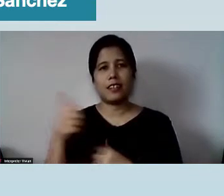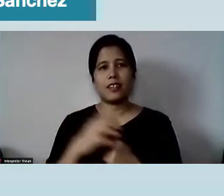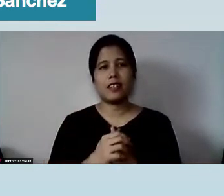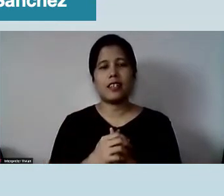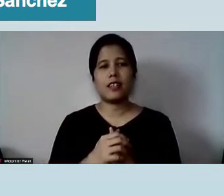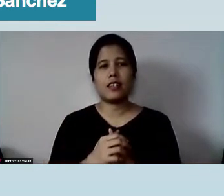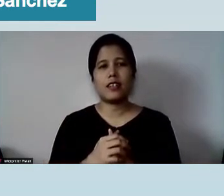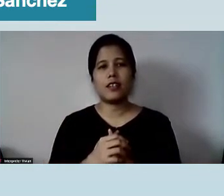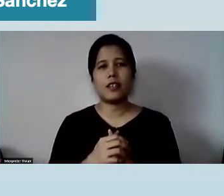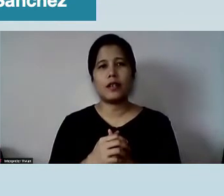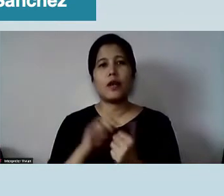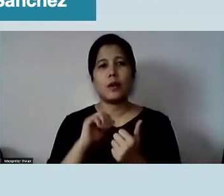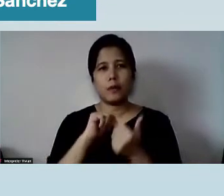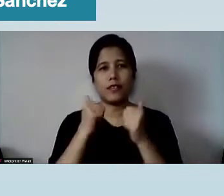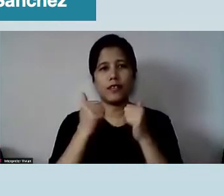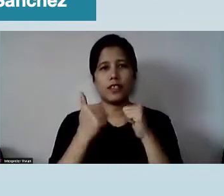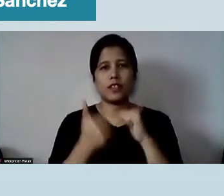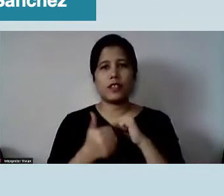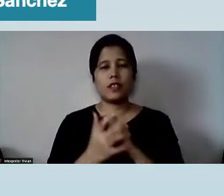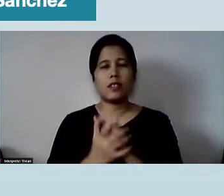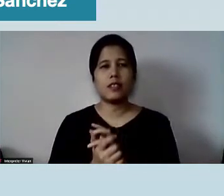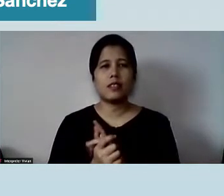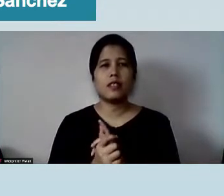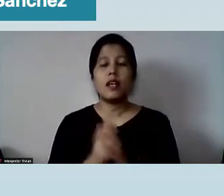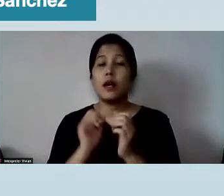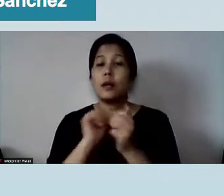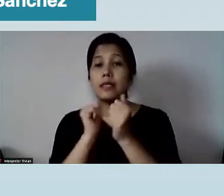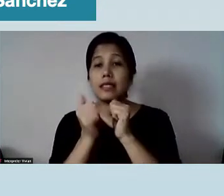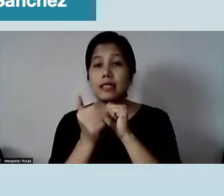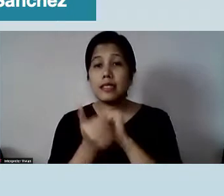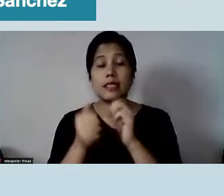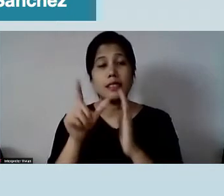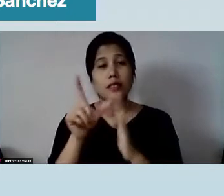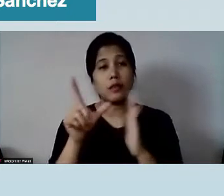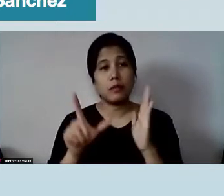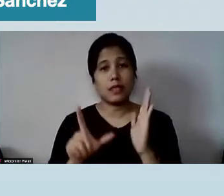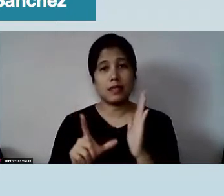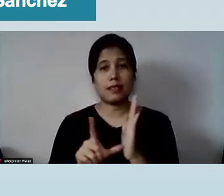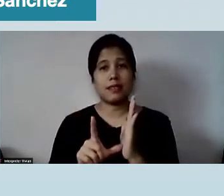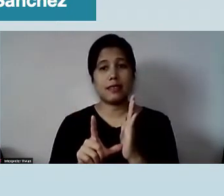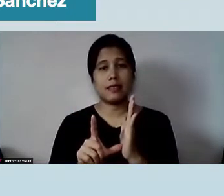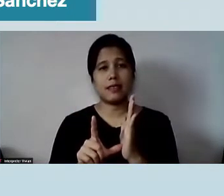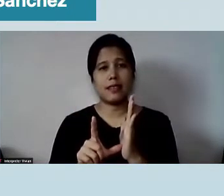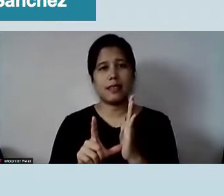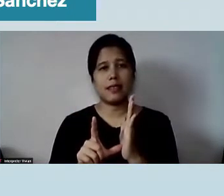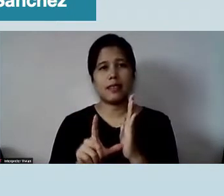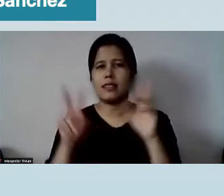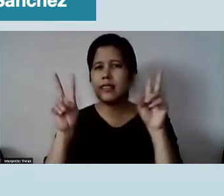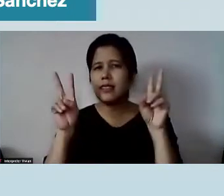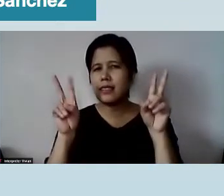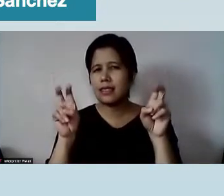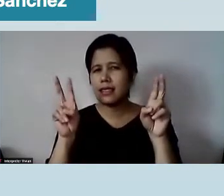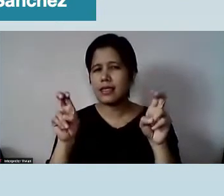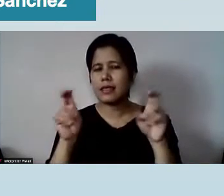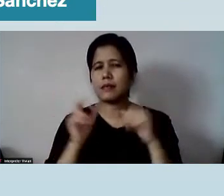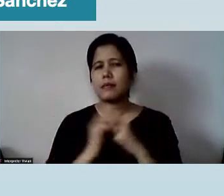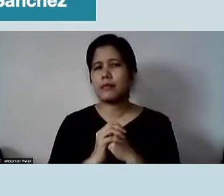provision. Yung pinalitan dito sa batas na to is yung term doon